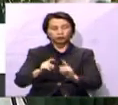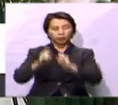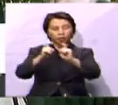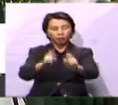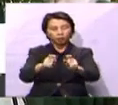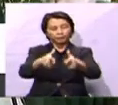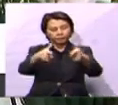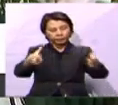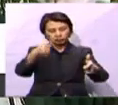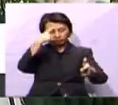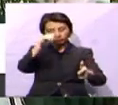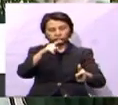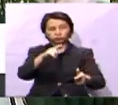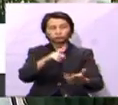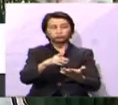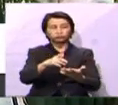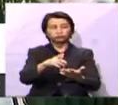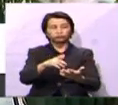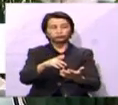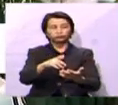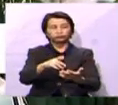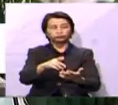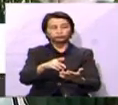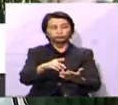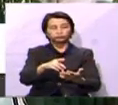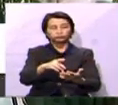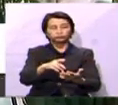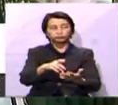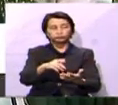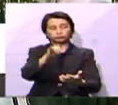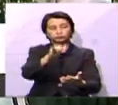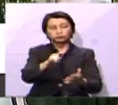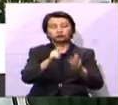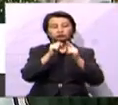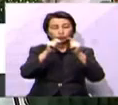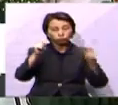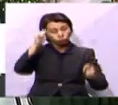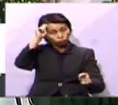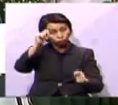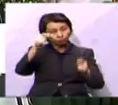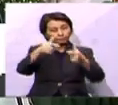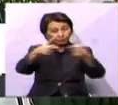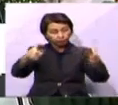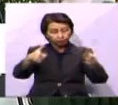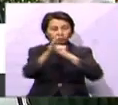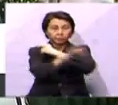Tuan Besar, kerana majlis berselawat pada malam ini merupakan